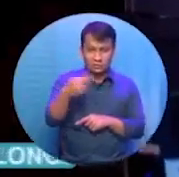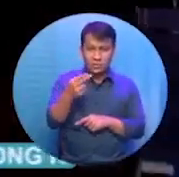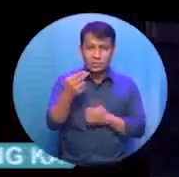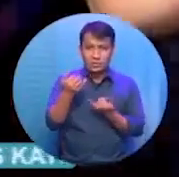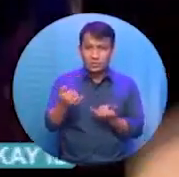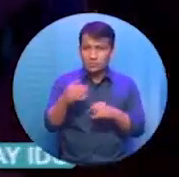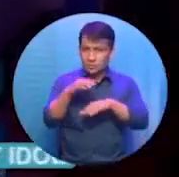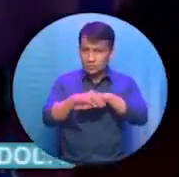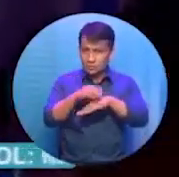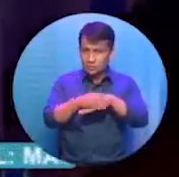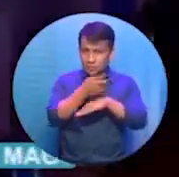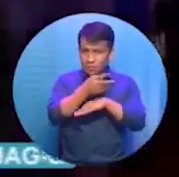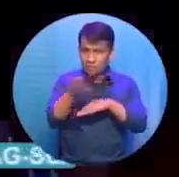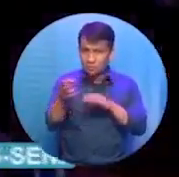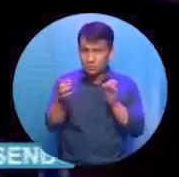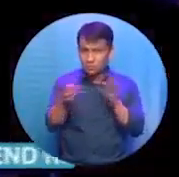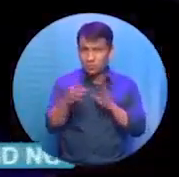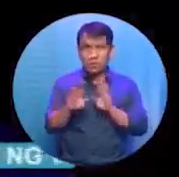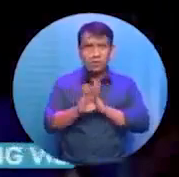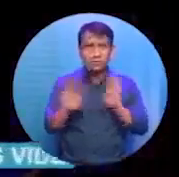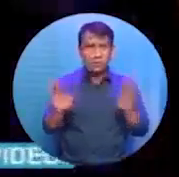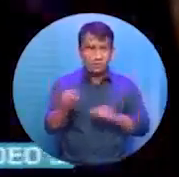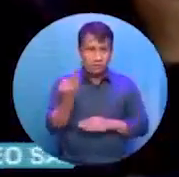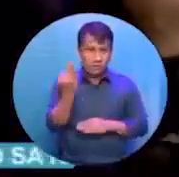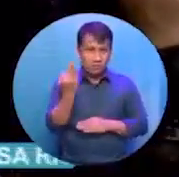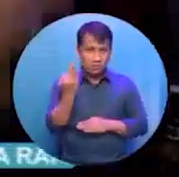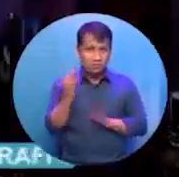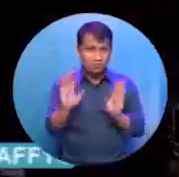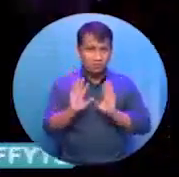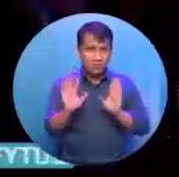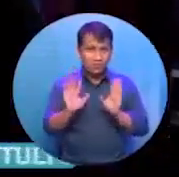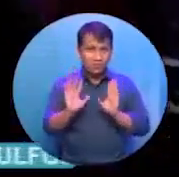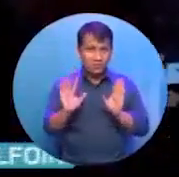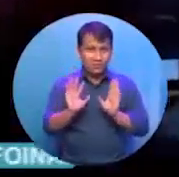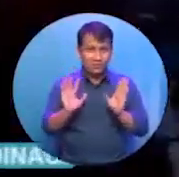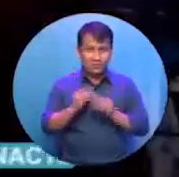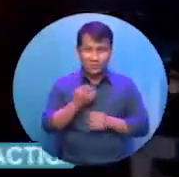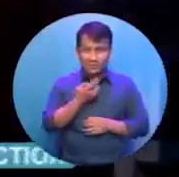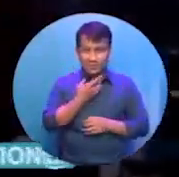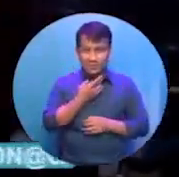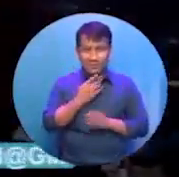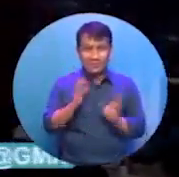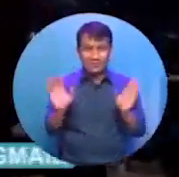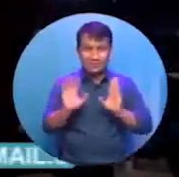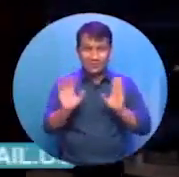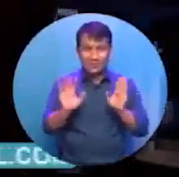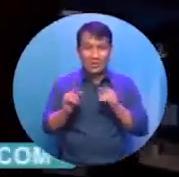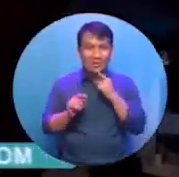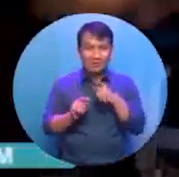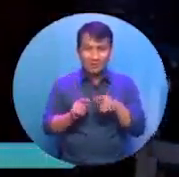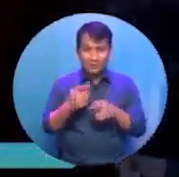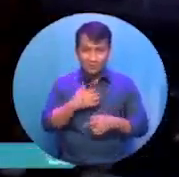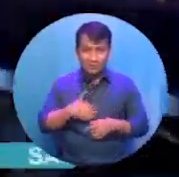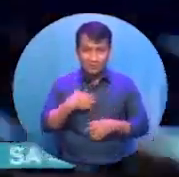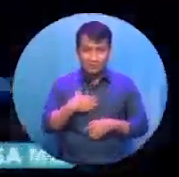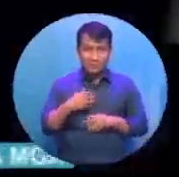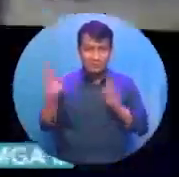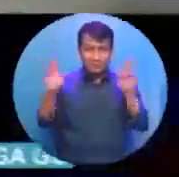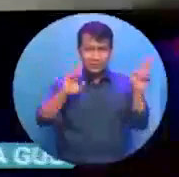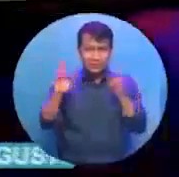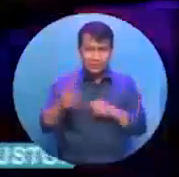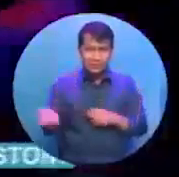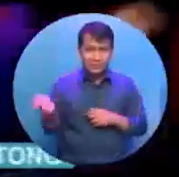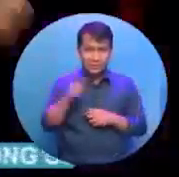Pero paalala sa mga magko-comment, bawal magmura kahit ganun yung video, no? Bawal ang bastos! At kung meron kayong mga sumbong,